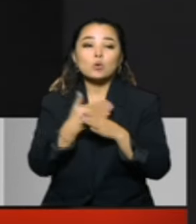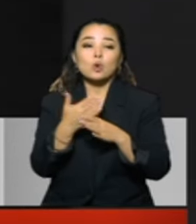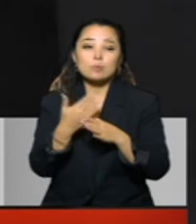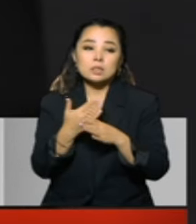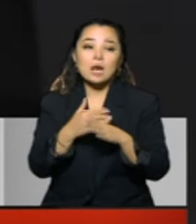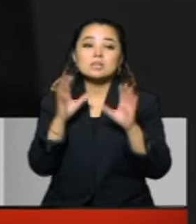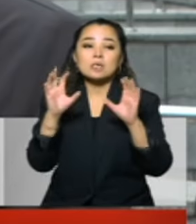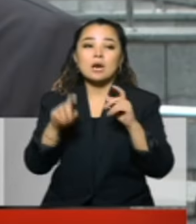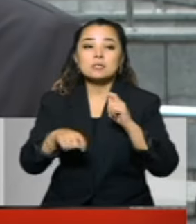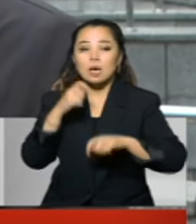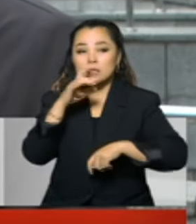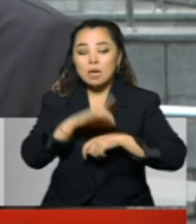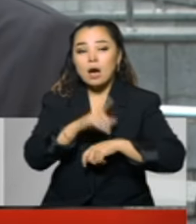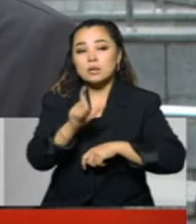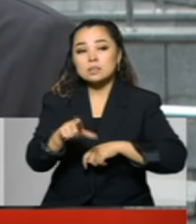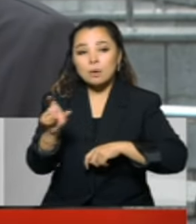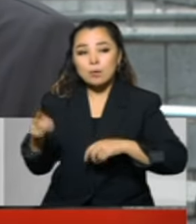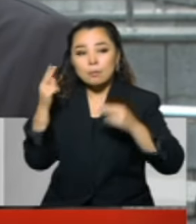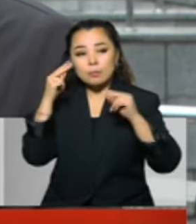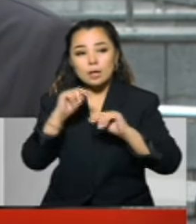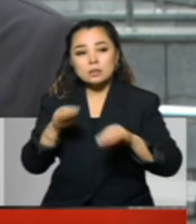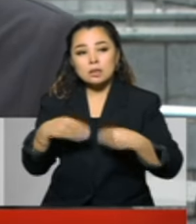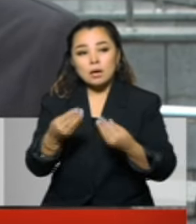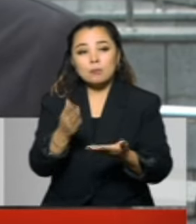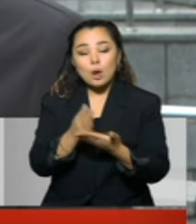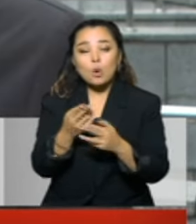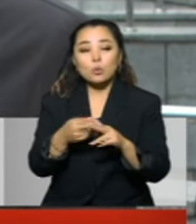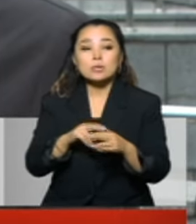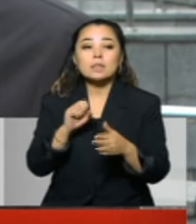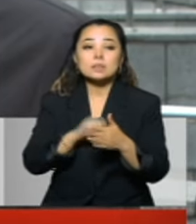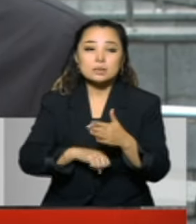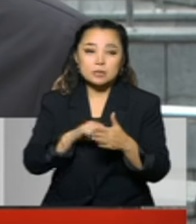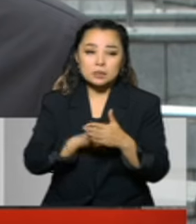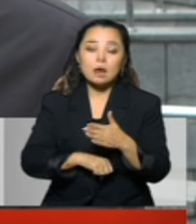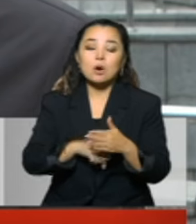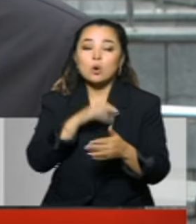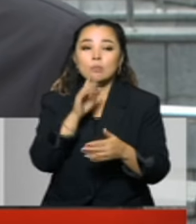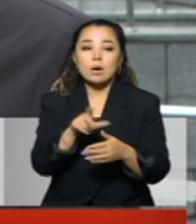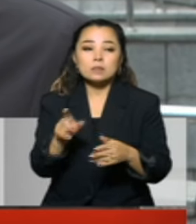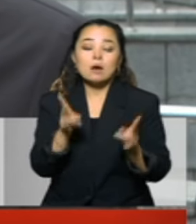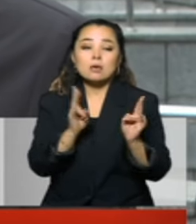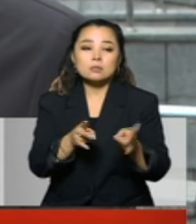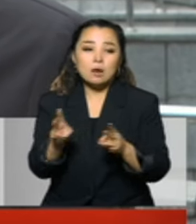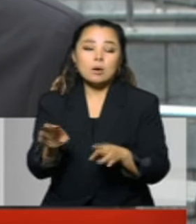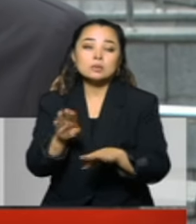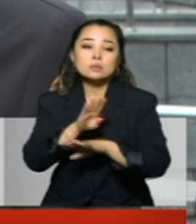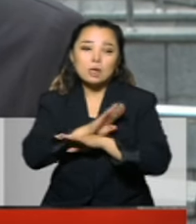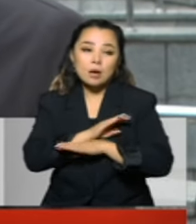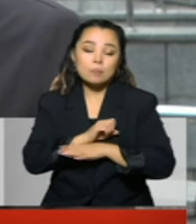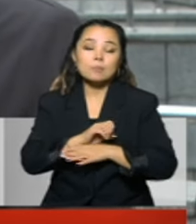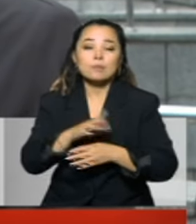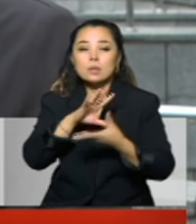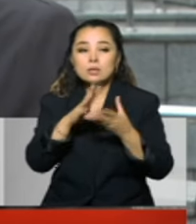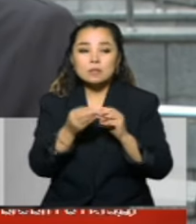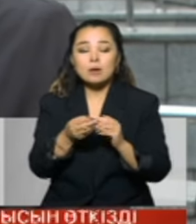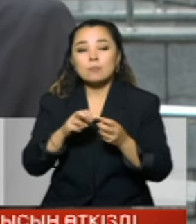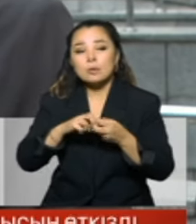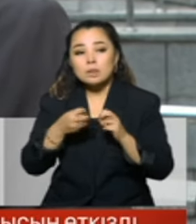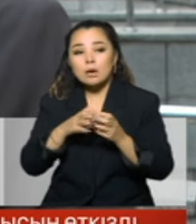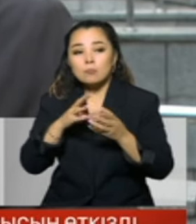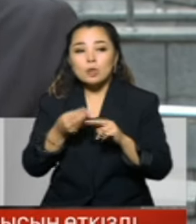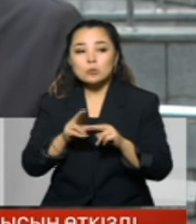көмекшілер заңсыз азаматтарға куәлік алып беріп жатыр. Соның кесірінен көп азаматтар жаңағы жол апатынан қайтыс болып жатыр. Енді бәрін біз